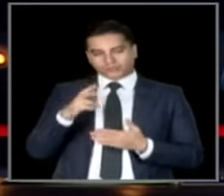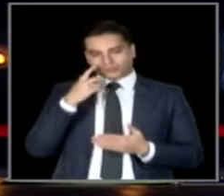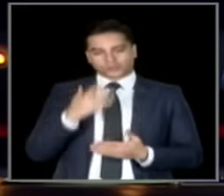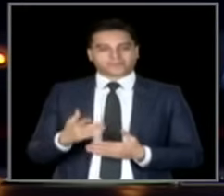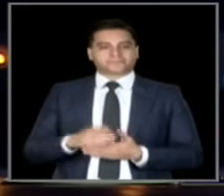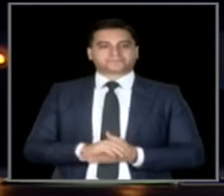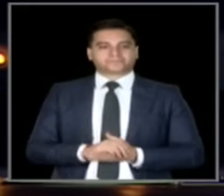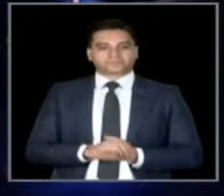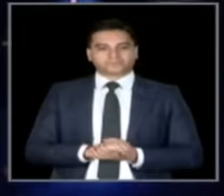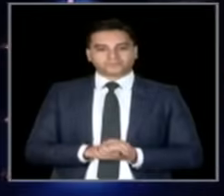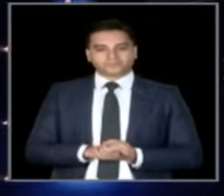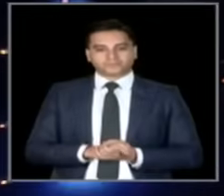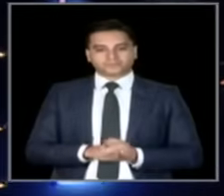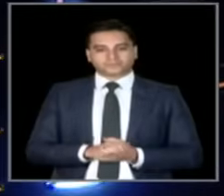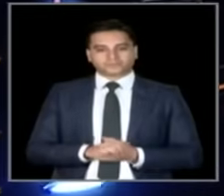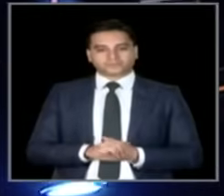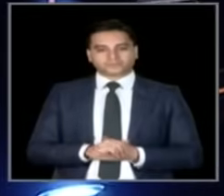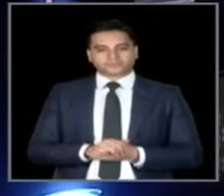تاريخ والسؤال: